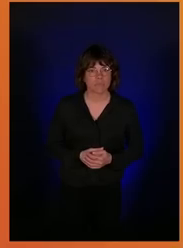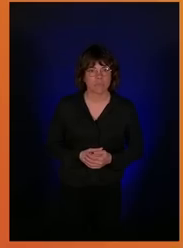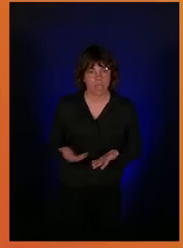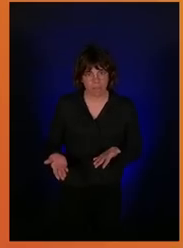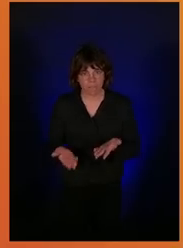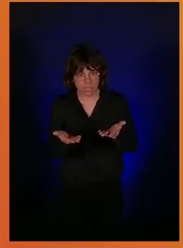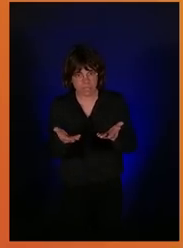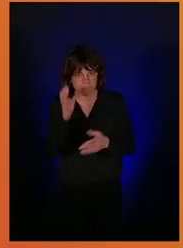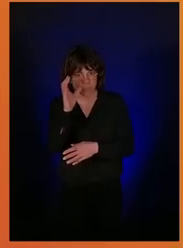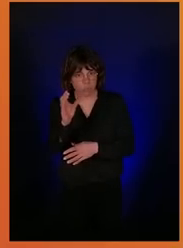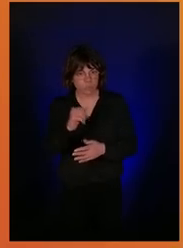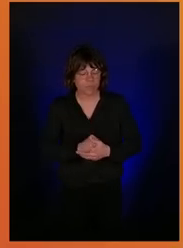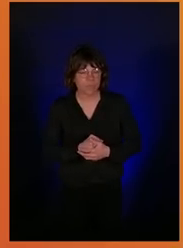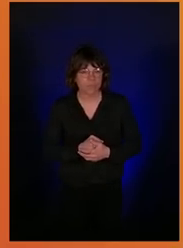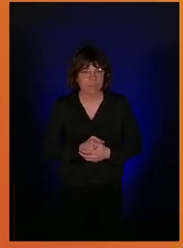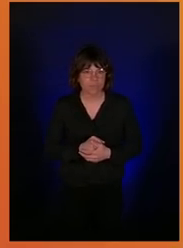Vas-y Catherine, s'il te plaît.